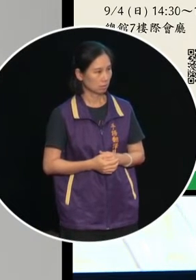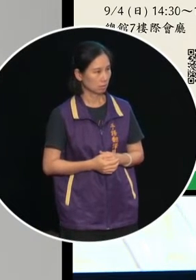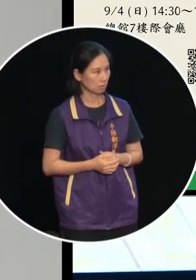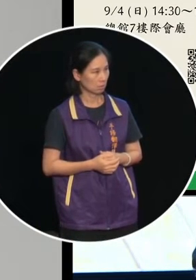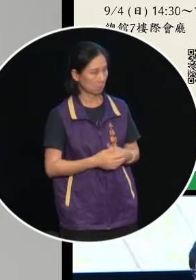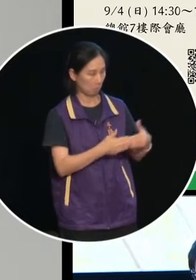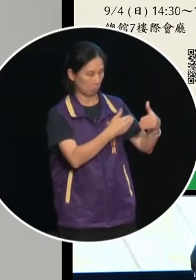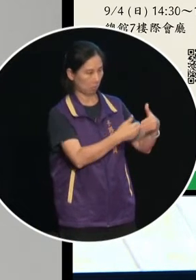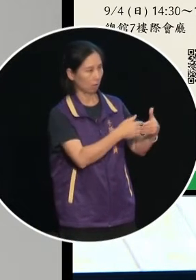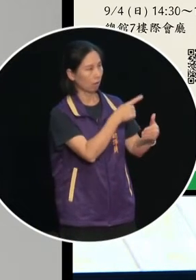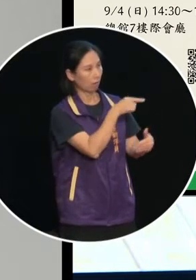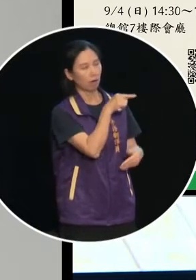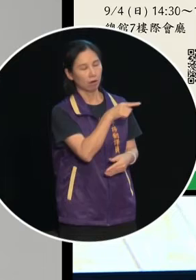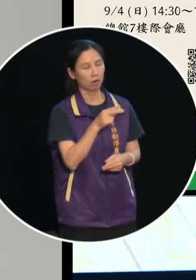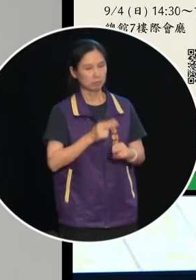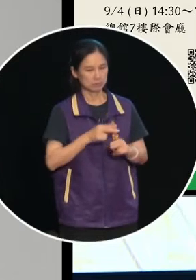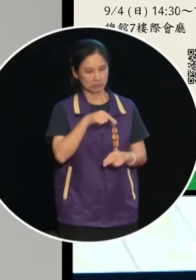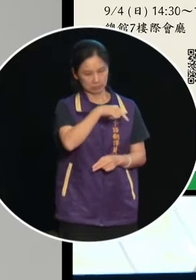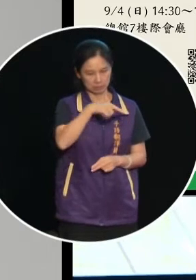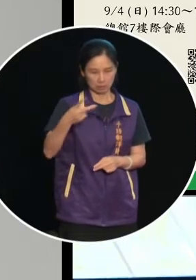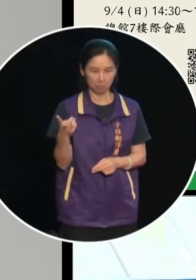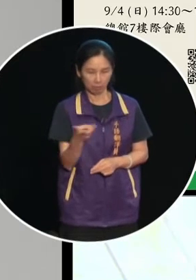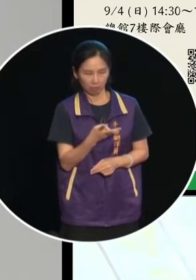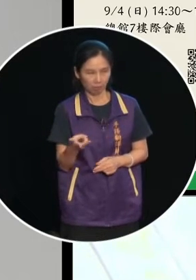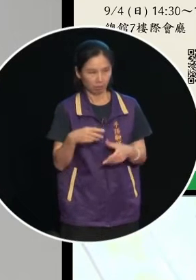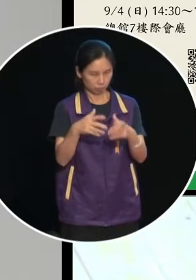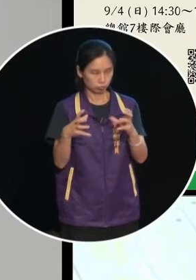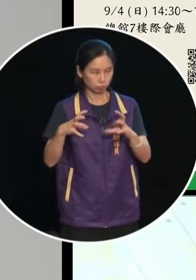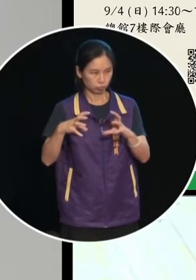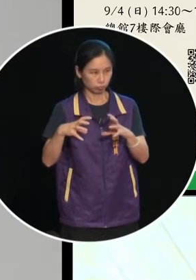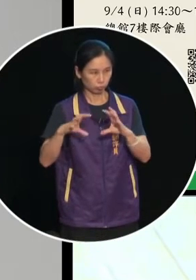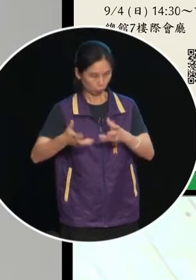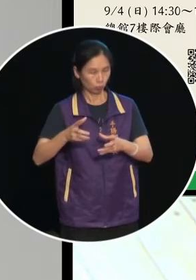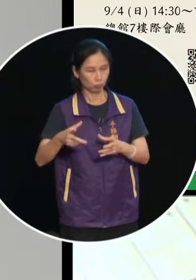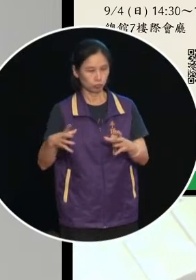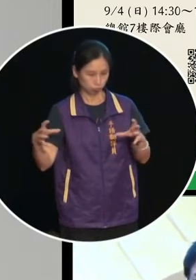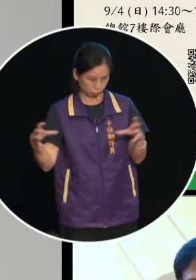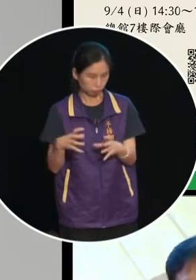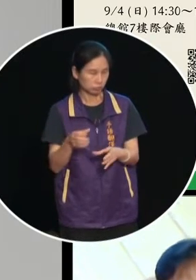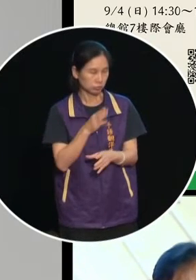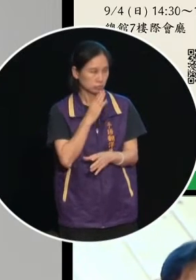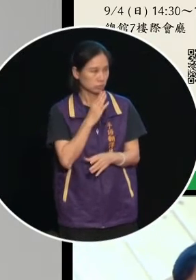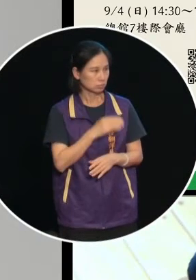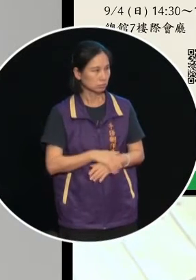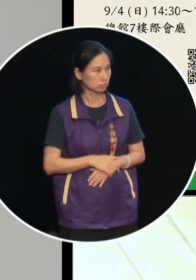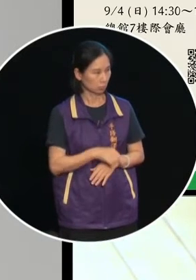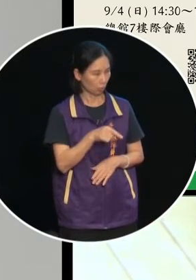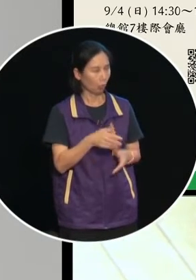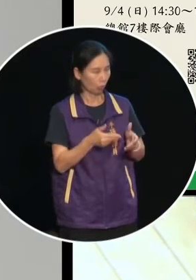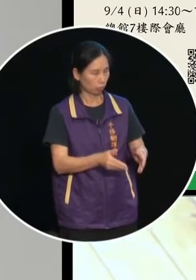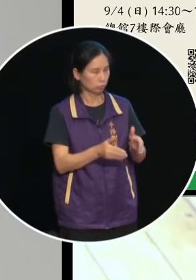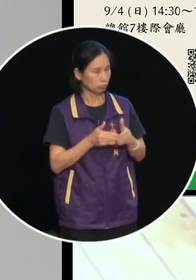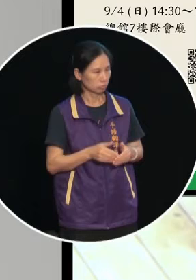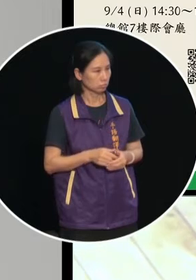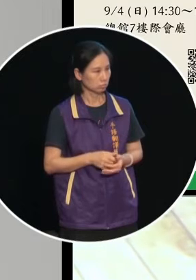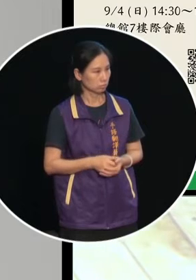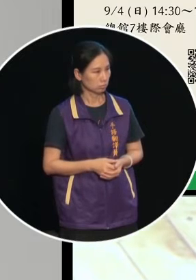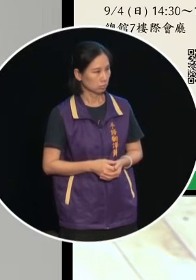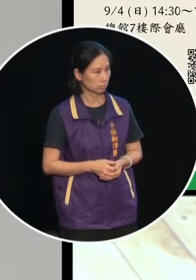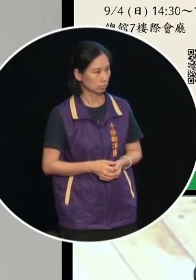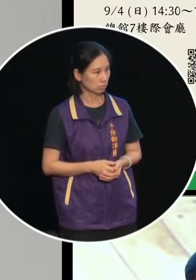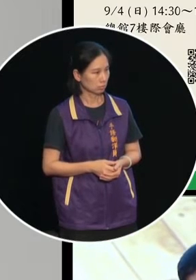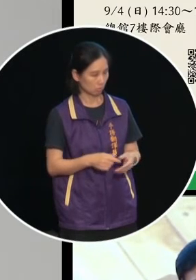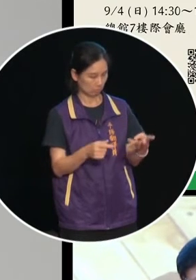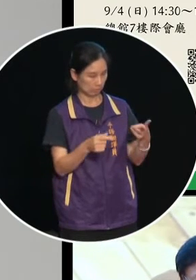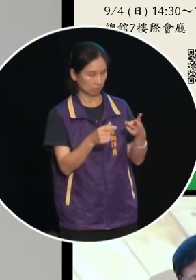信这一点，我觉得是对台湾的来说是一个保护台湾是非常重要的一个一点。所以这个是第二个盾牌。